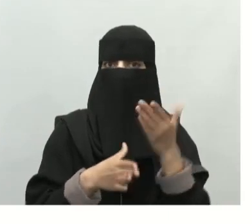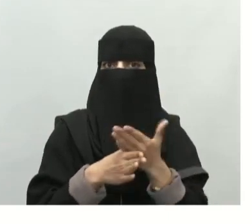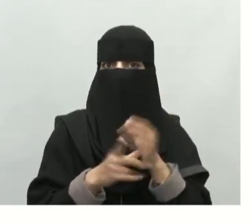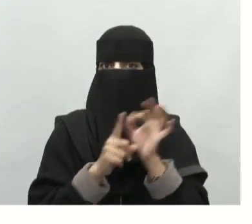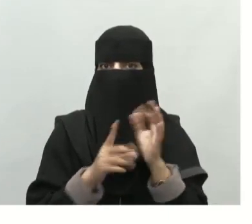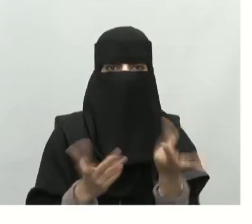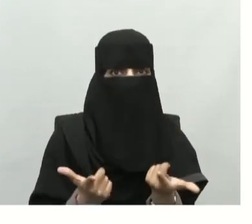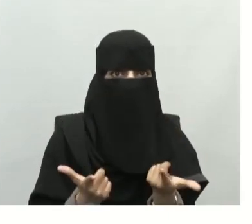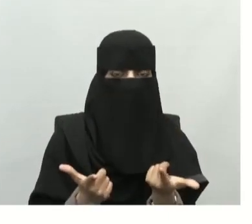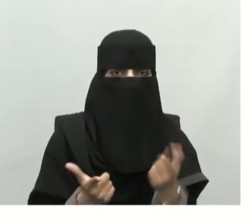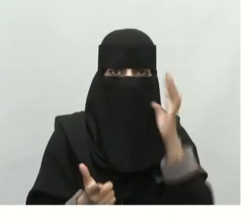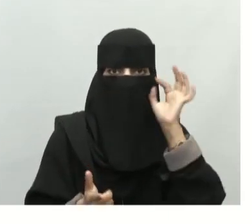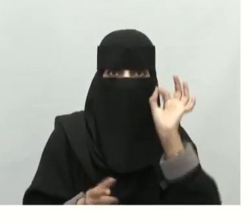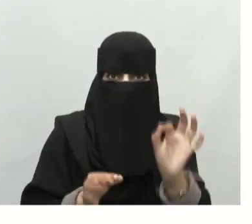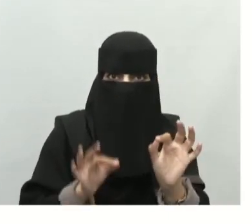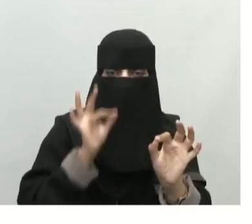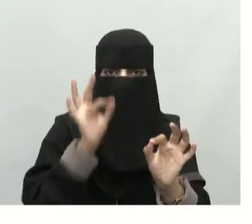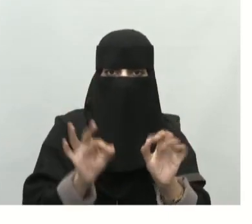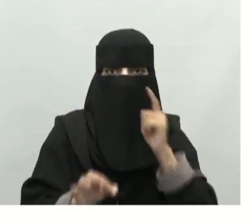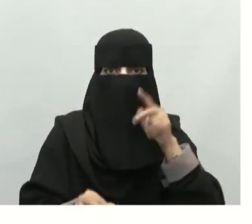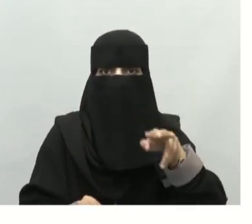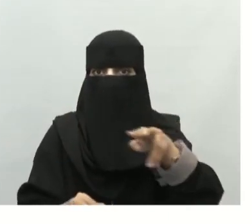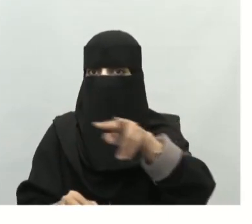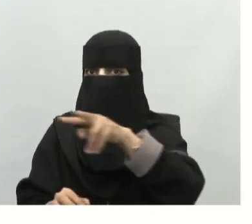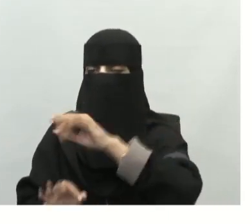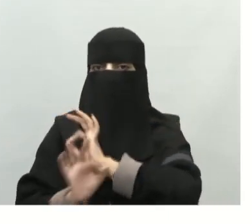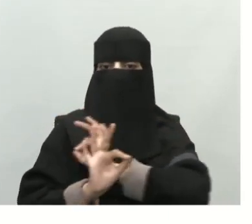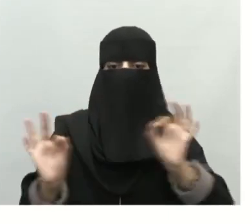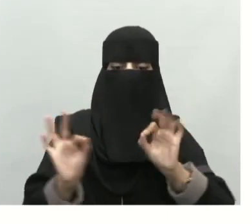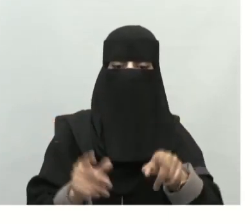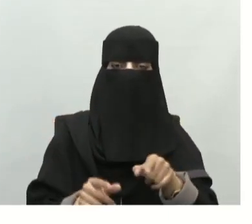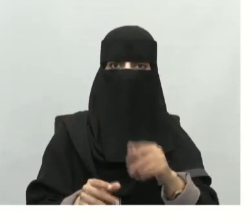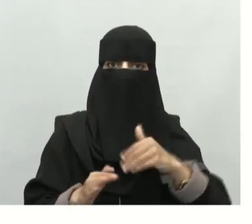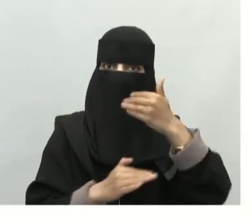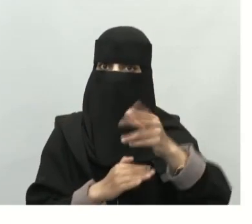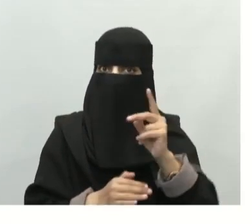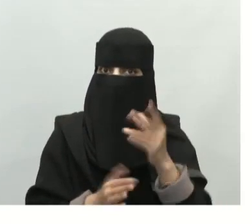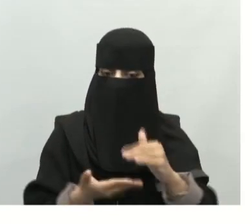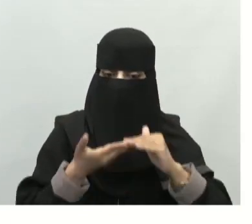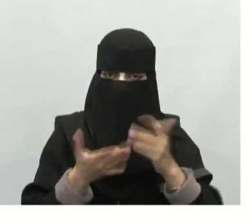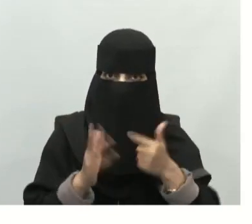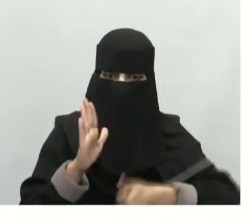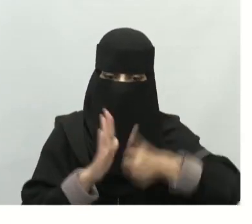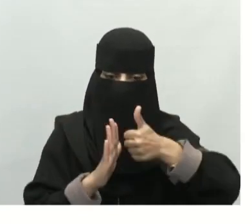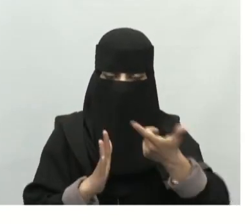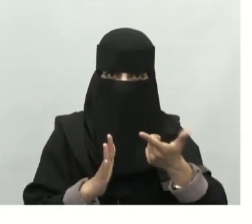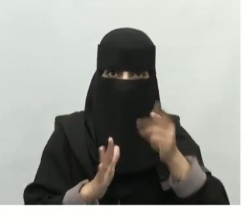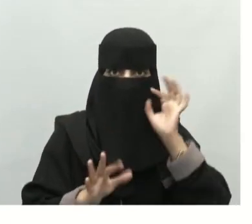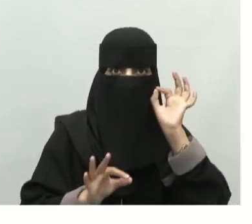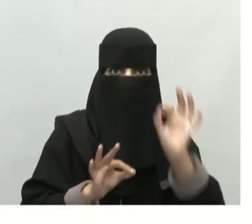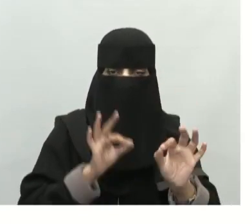ماذا تع عرف ما الذي حولها بالتالي تستطيع